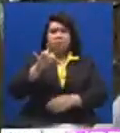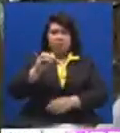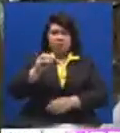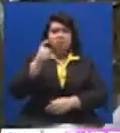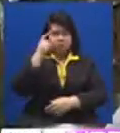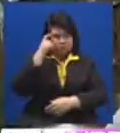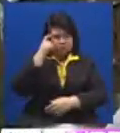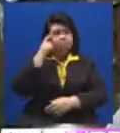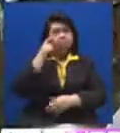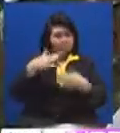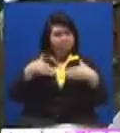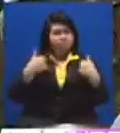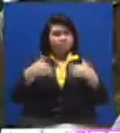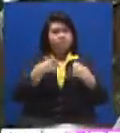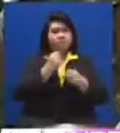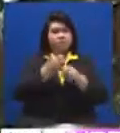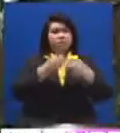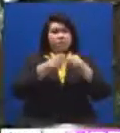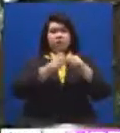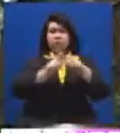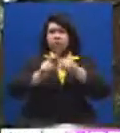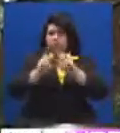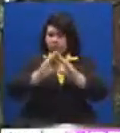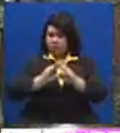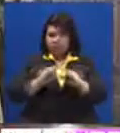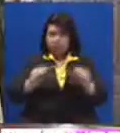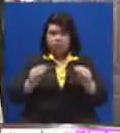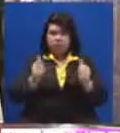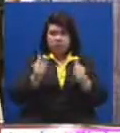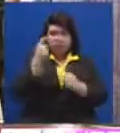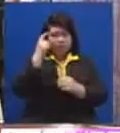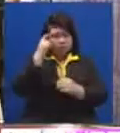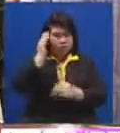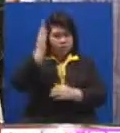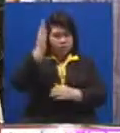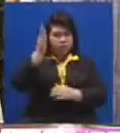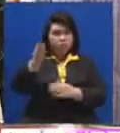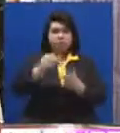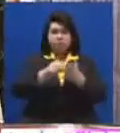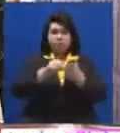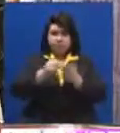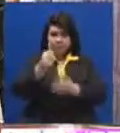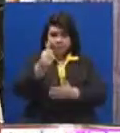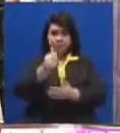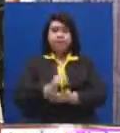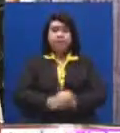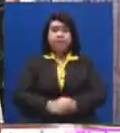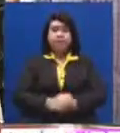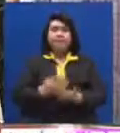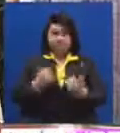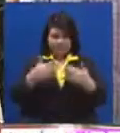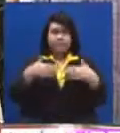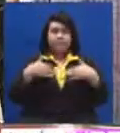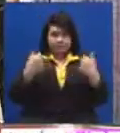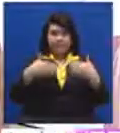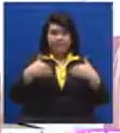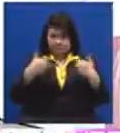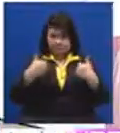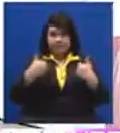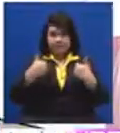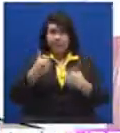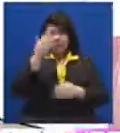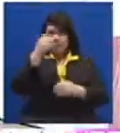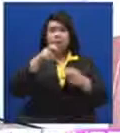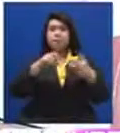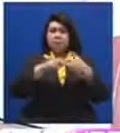ที่สามารถยุติปัญหาต่างๆและพร้อมเดินหน้าแก้ไขปัญหาให้ประชาชนต่อไป ก็ดีใจฮะที่ปัญห